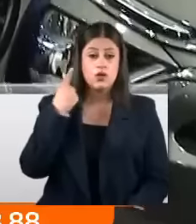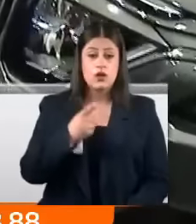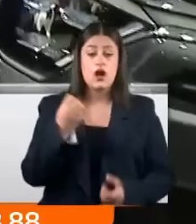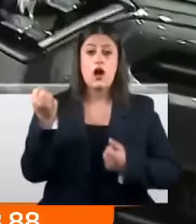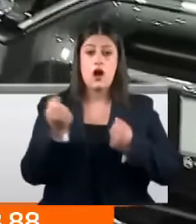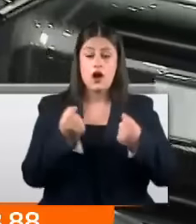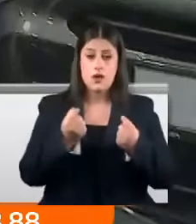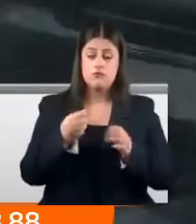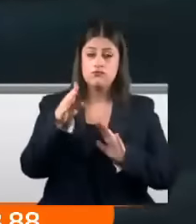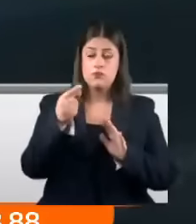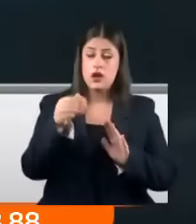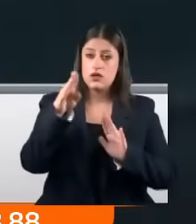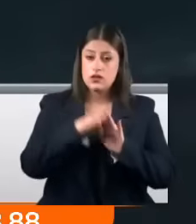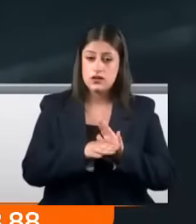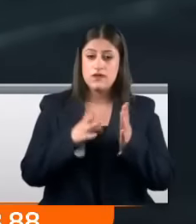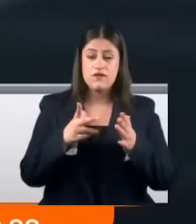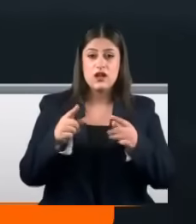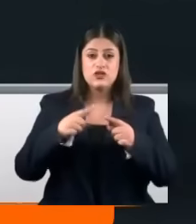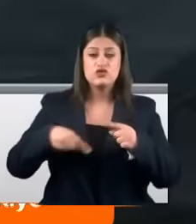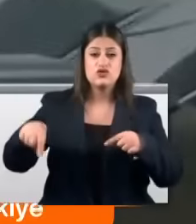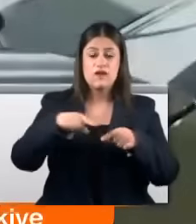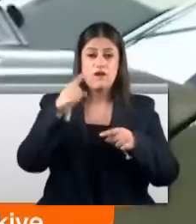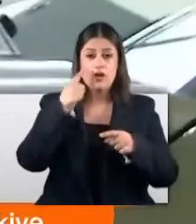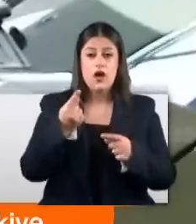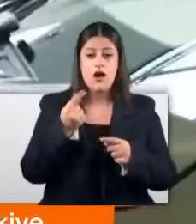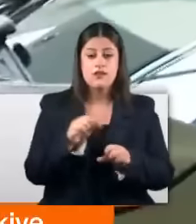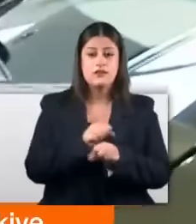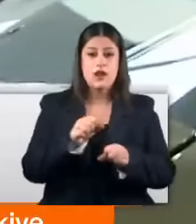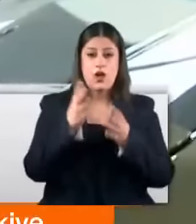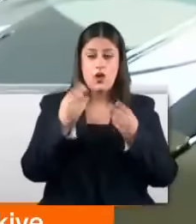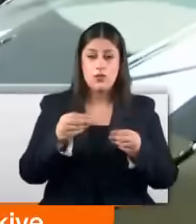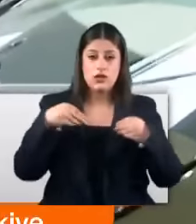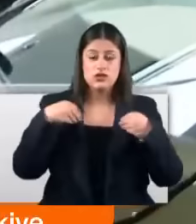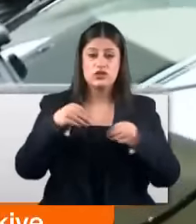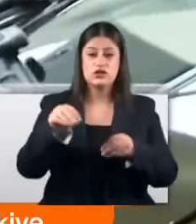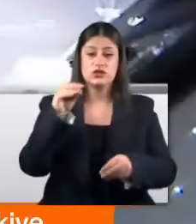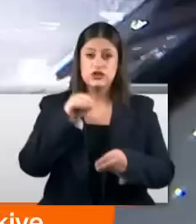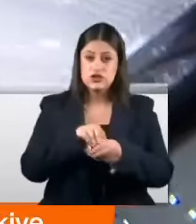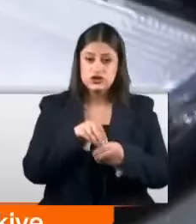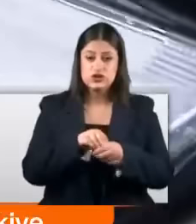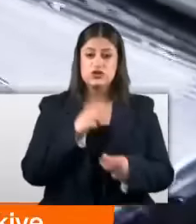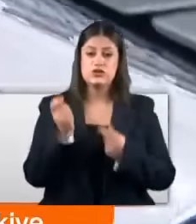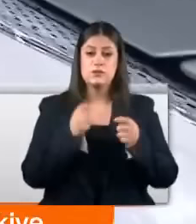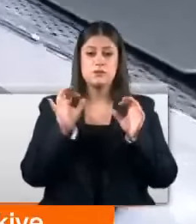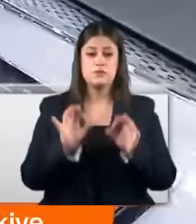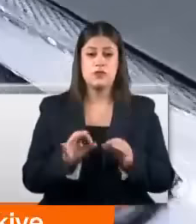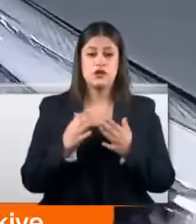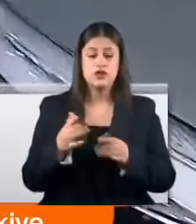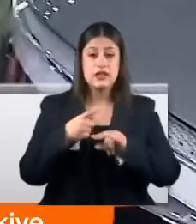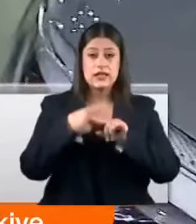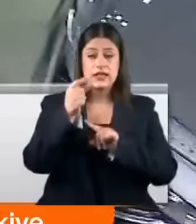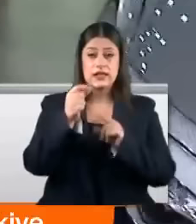fiyatlarını aşağı çekmek hem de çevreye daha az zarar veren araçların satışını teşvik için harekete geçti. Plug-in hibrit yani